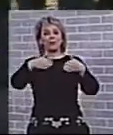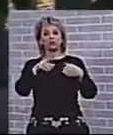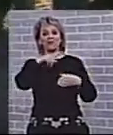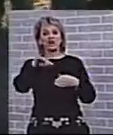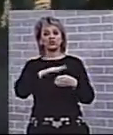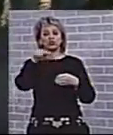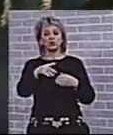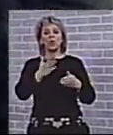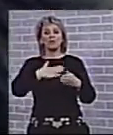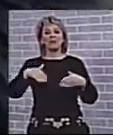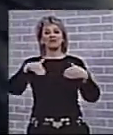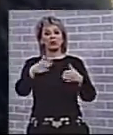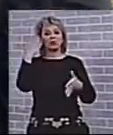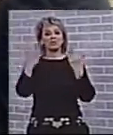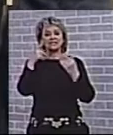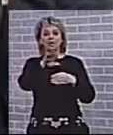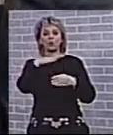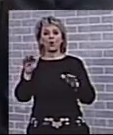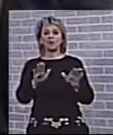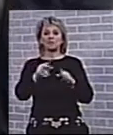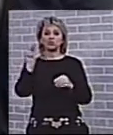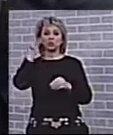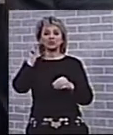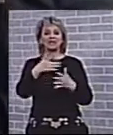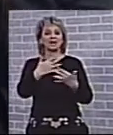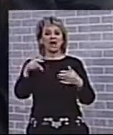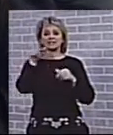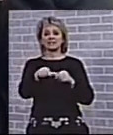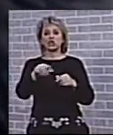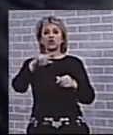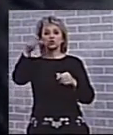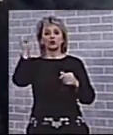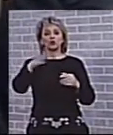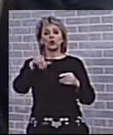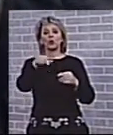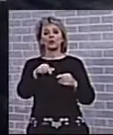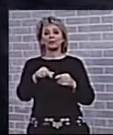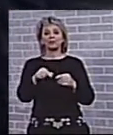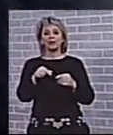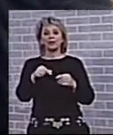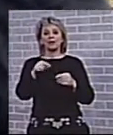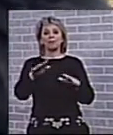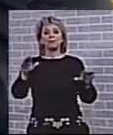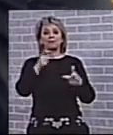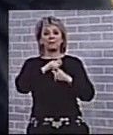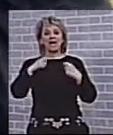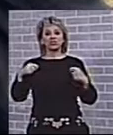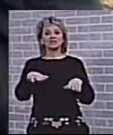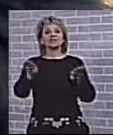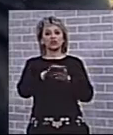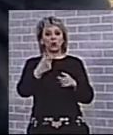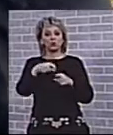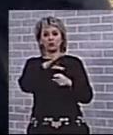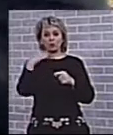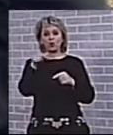Россию. Мы в дороге веселились много, песни учили разные, «Солнечный круг». Ну, пионерских еще также очень